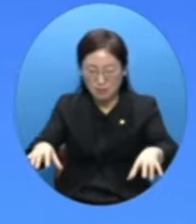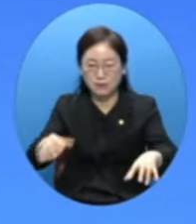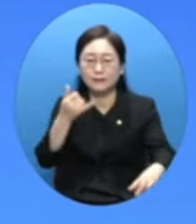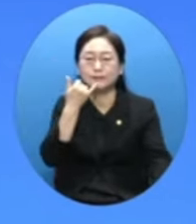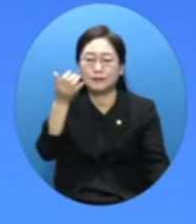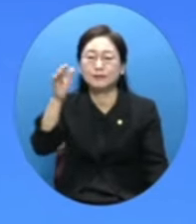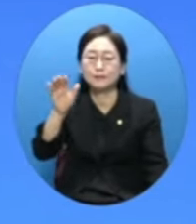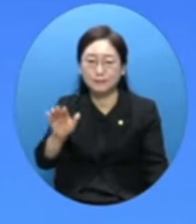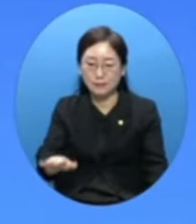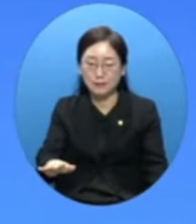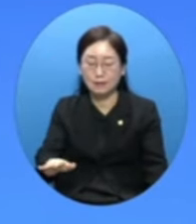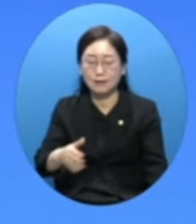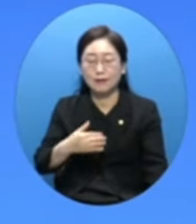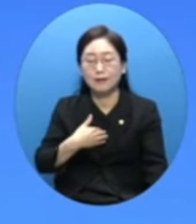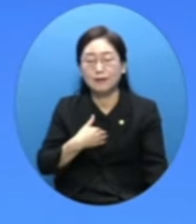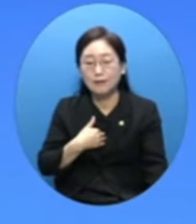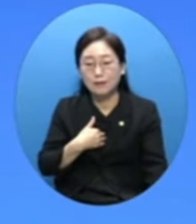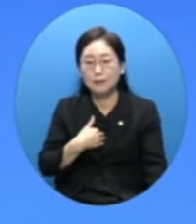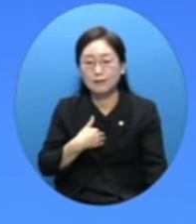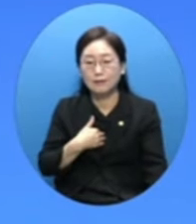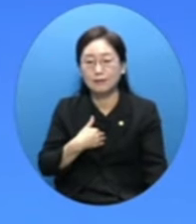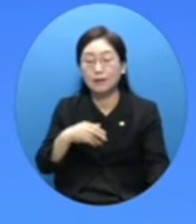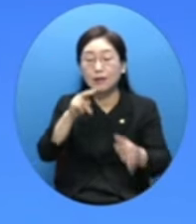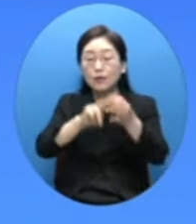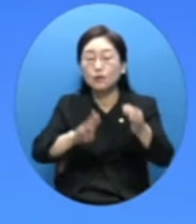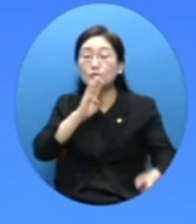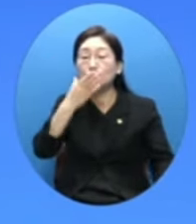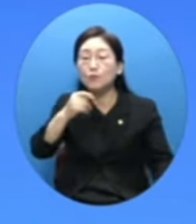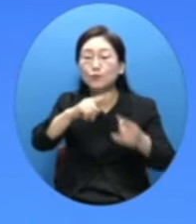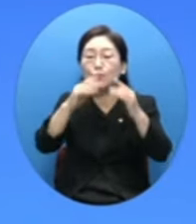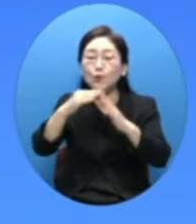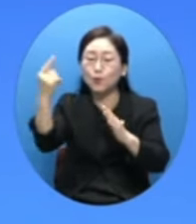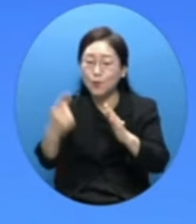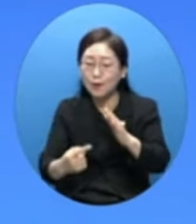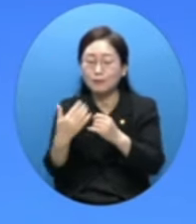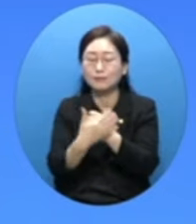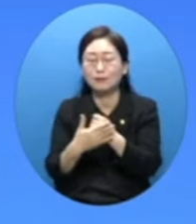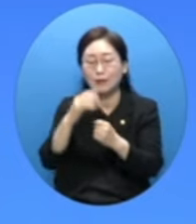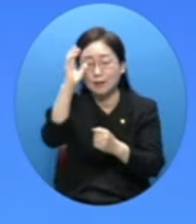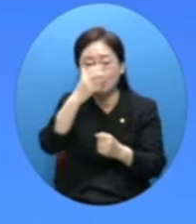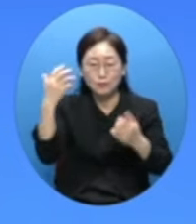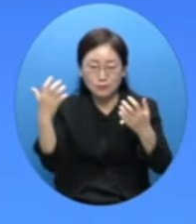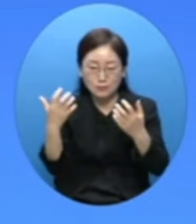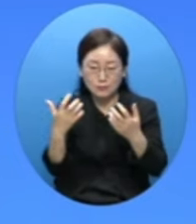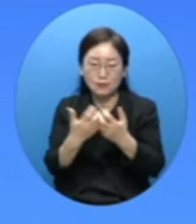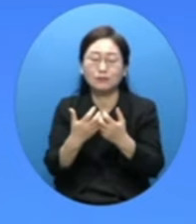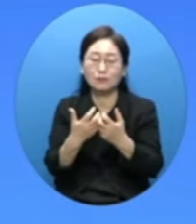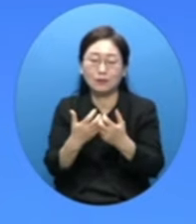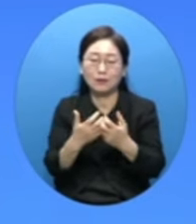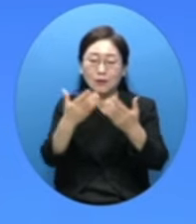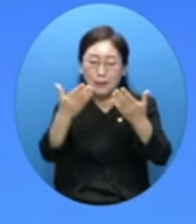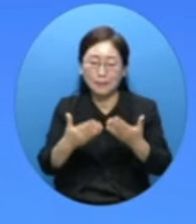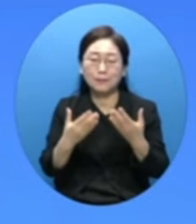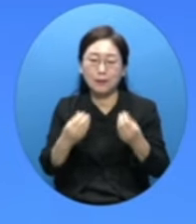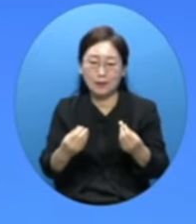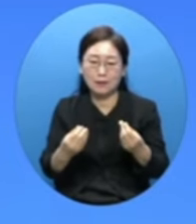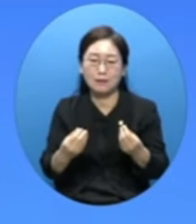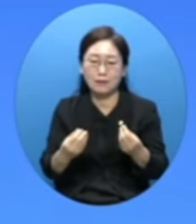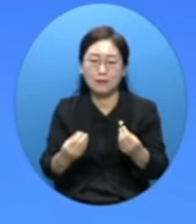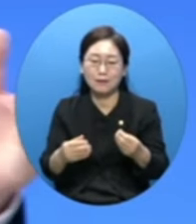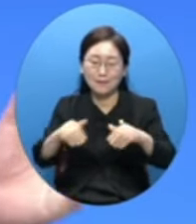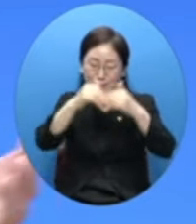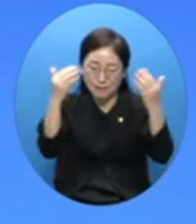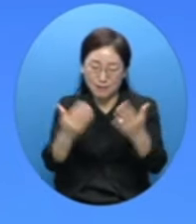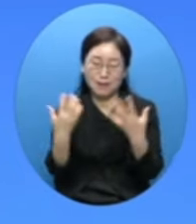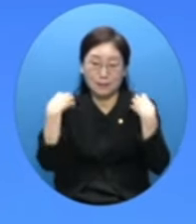그러나 제가 여기도 순봉께 와서 은혜받고 성령 체험하고 여기까지 왔는데 저는 모든 것